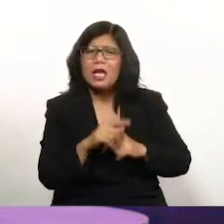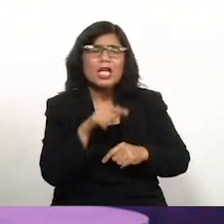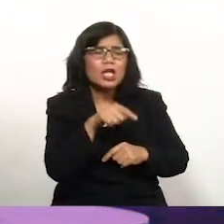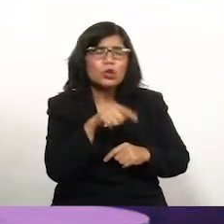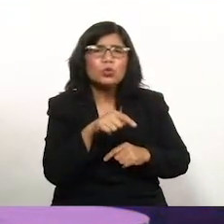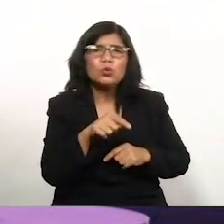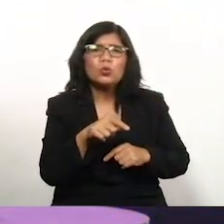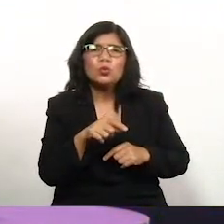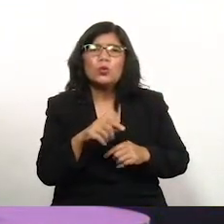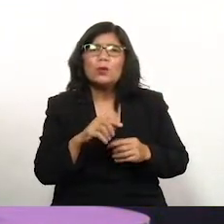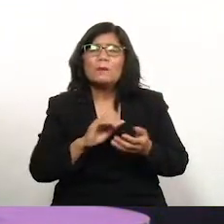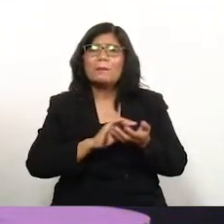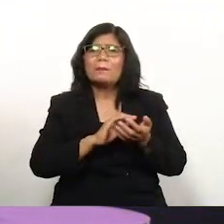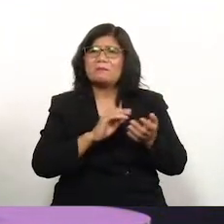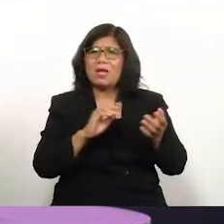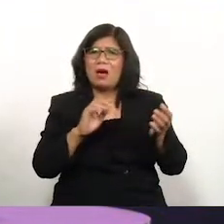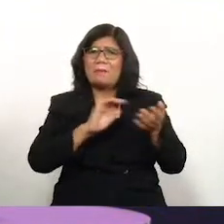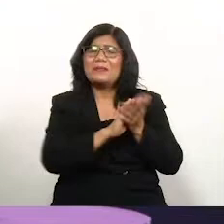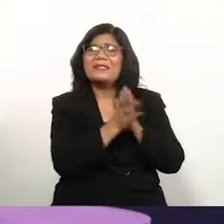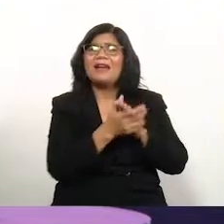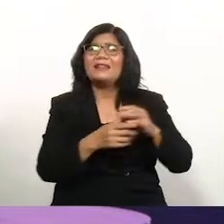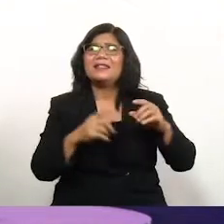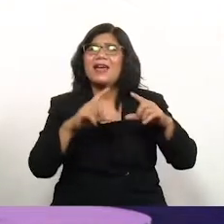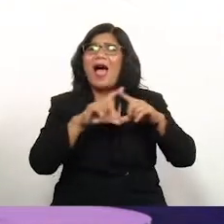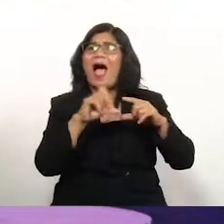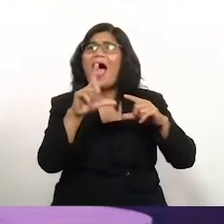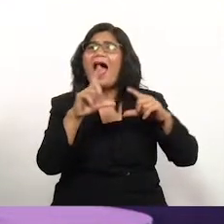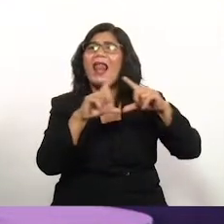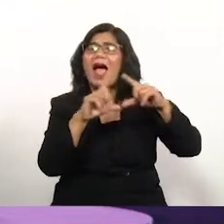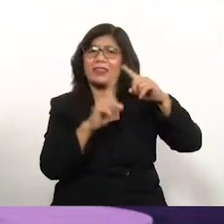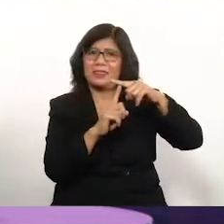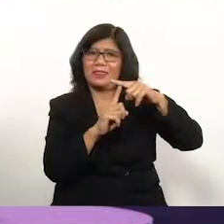Tuhan pakai untuk melakukan hal-hal yang dahsyat bagi raja di muka bumi